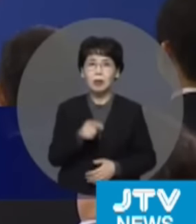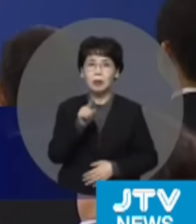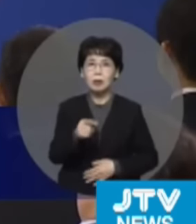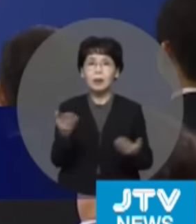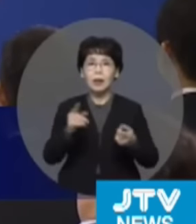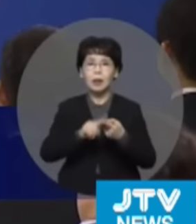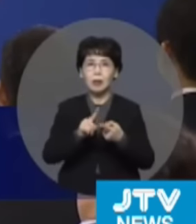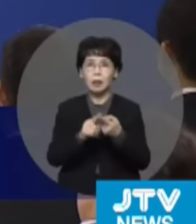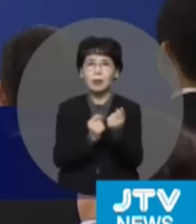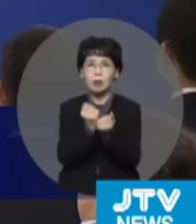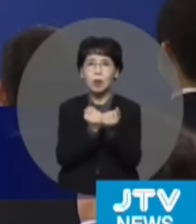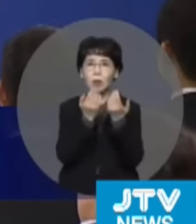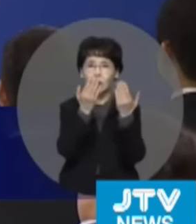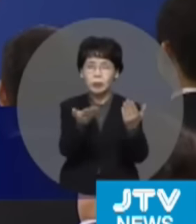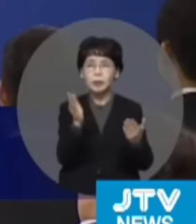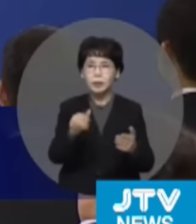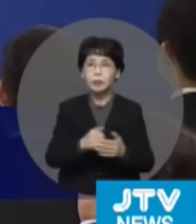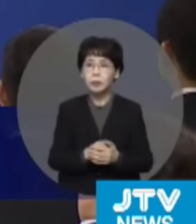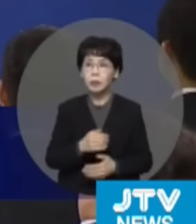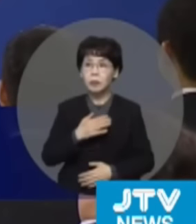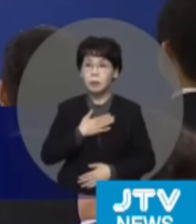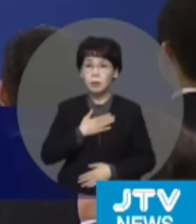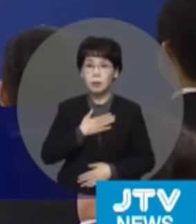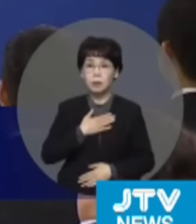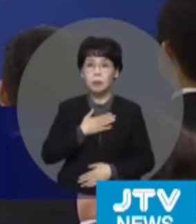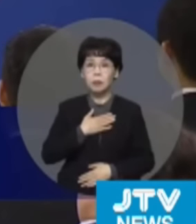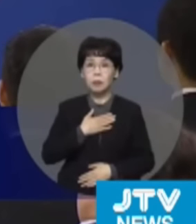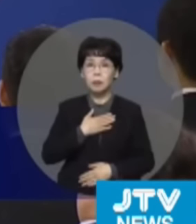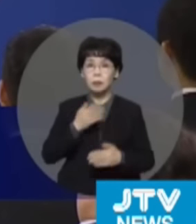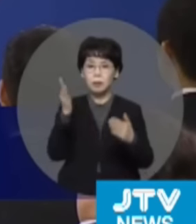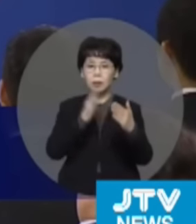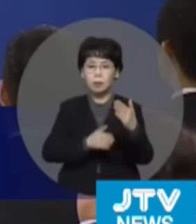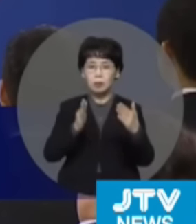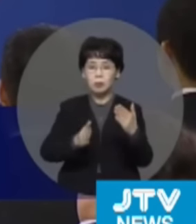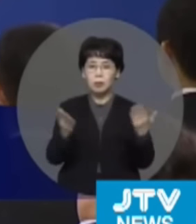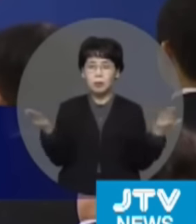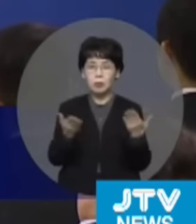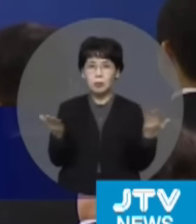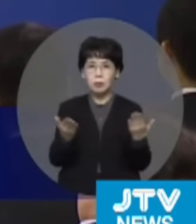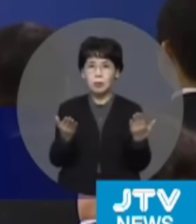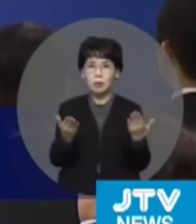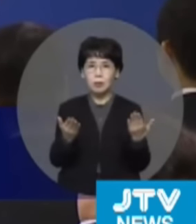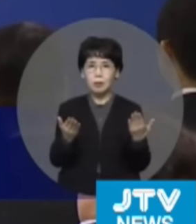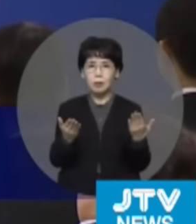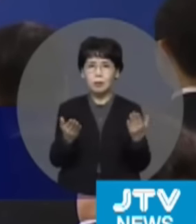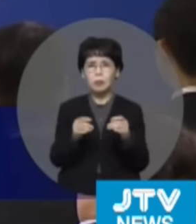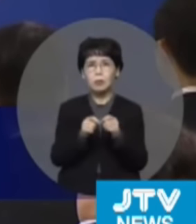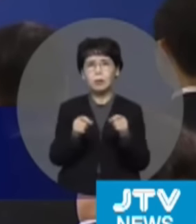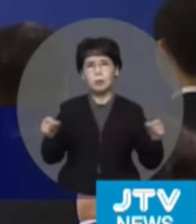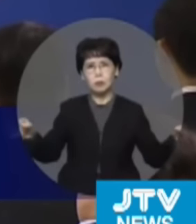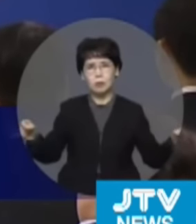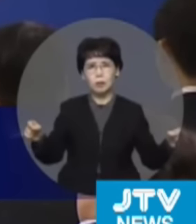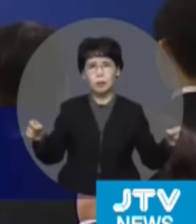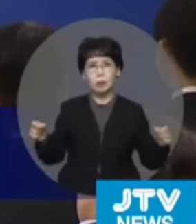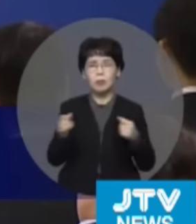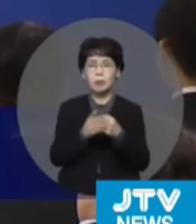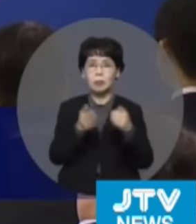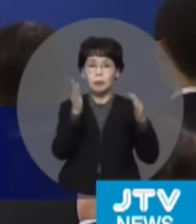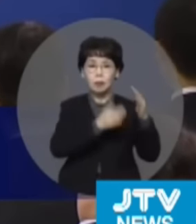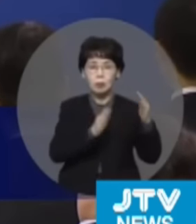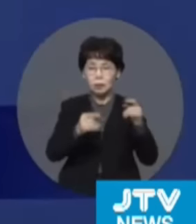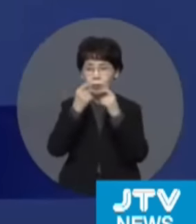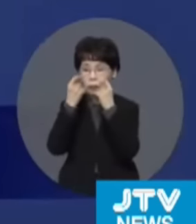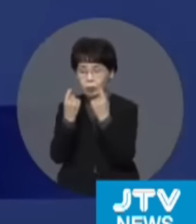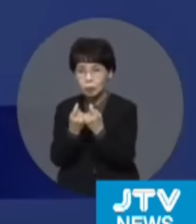대해서 말씀을 드리는데 저는 공직 생활을 오래 하면서 공사가 아주 분명한 것을